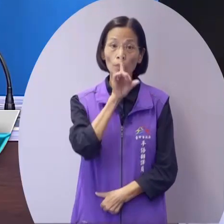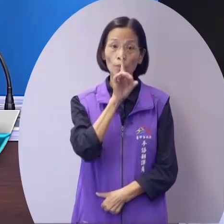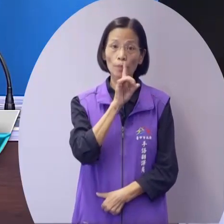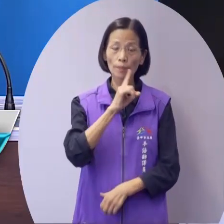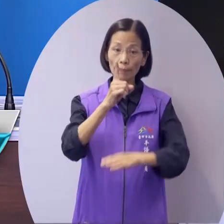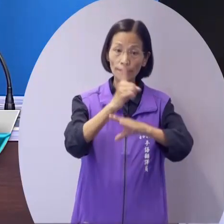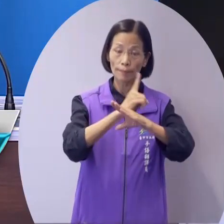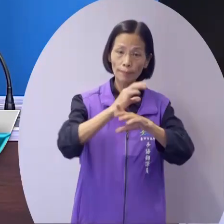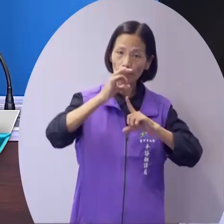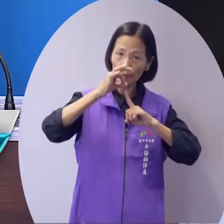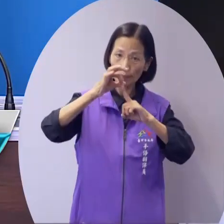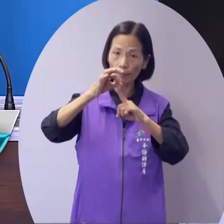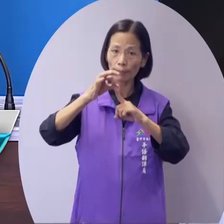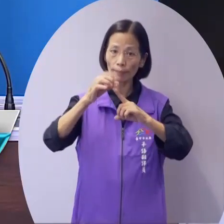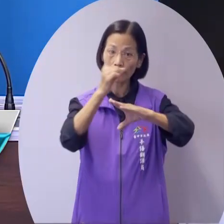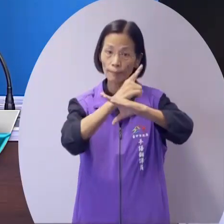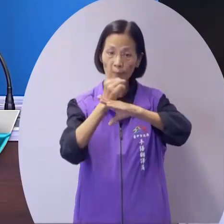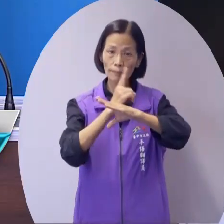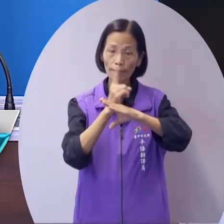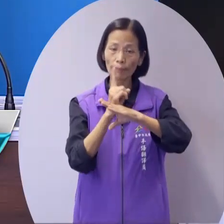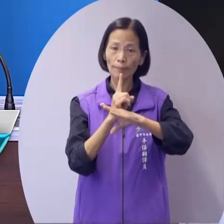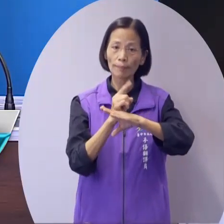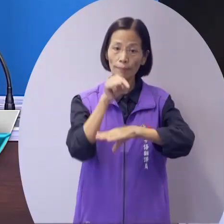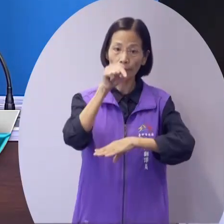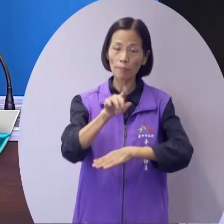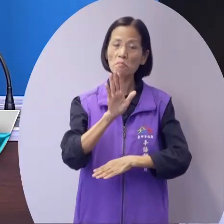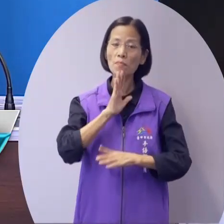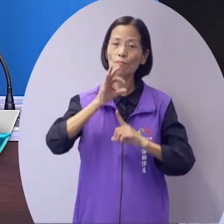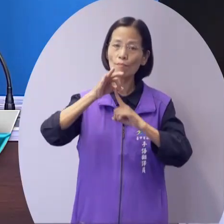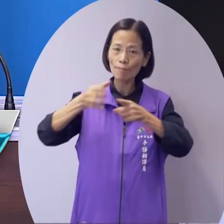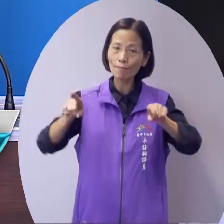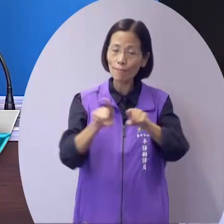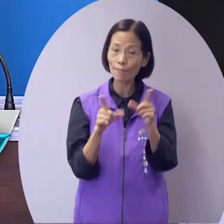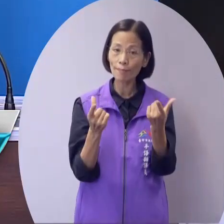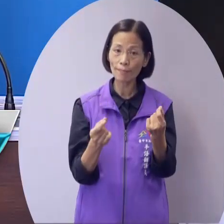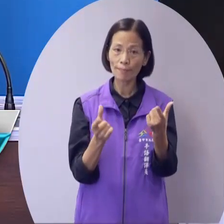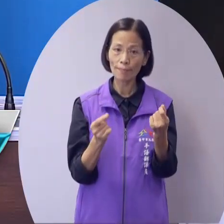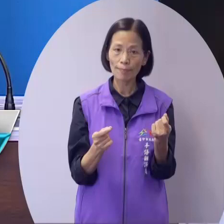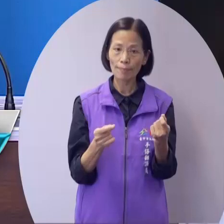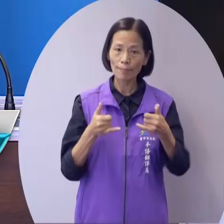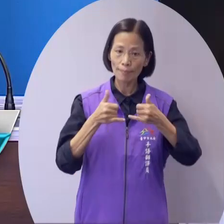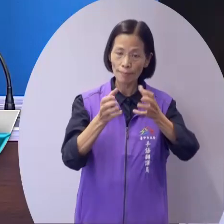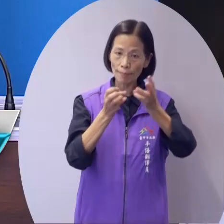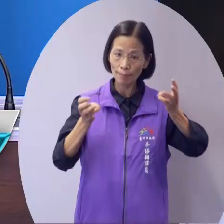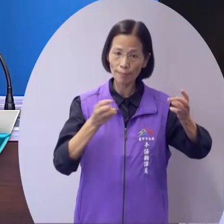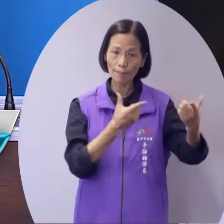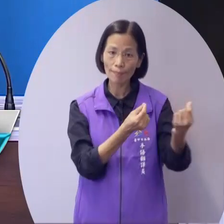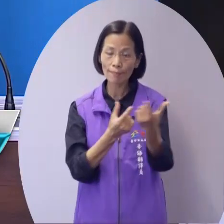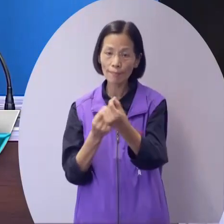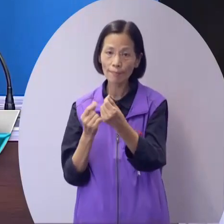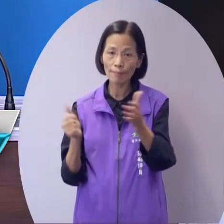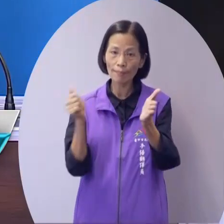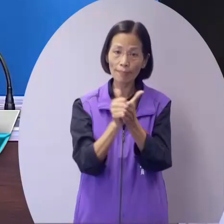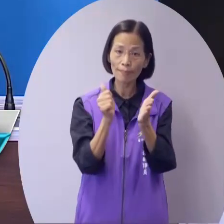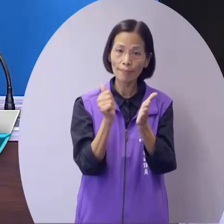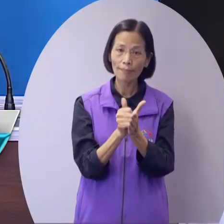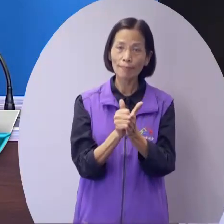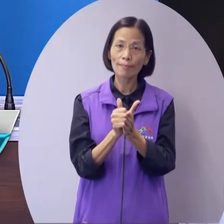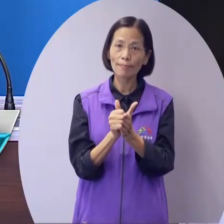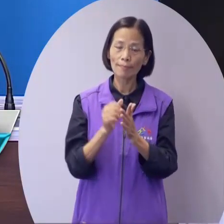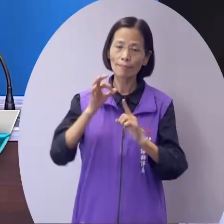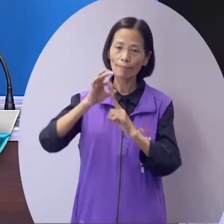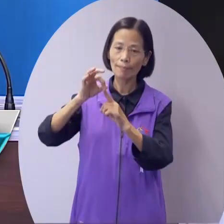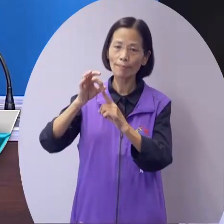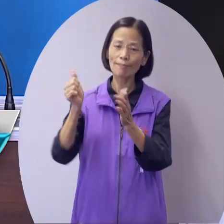个小黄公车，利用计程车也把它当作公车，它会有固定路线的行驶，搭乘的方法跟